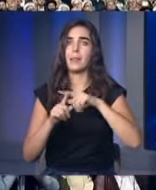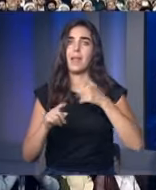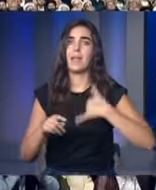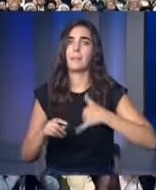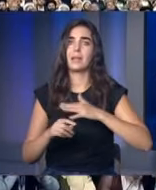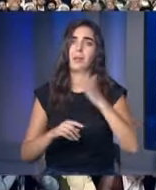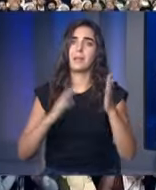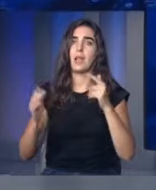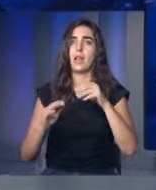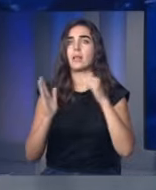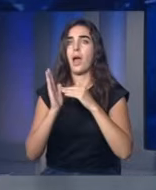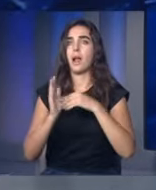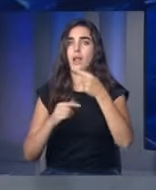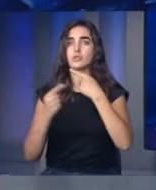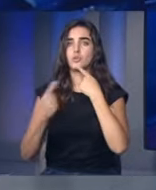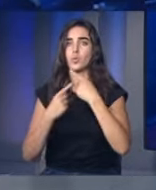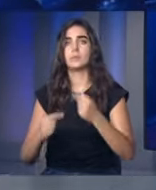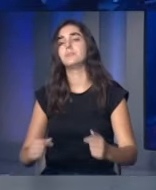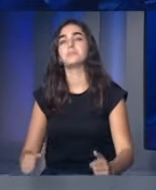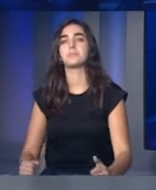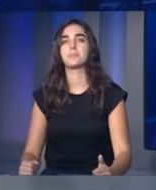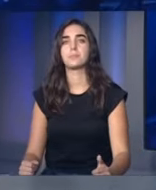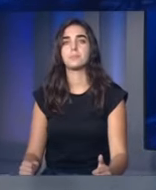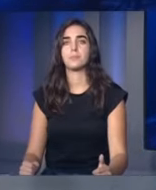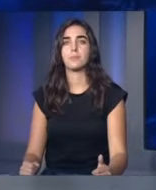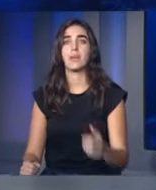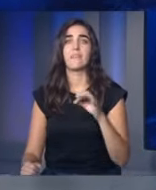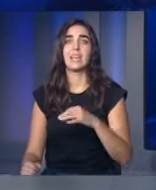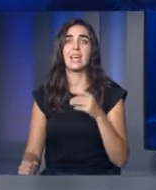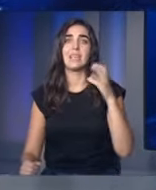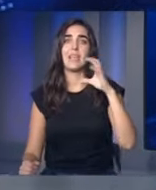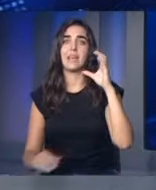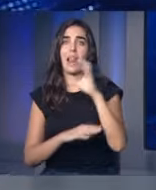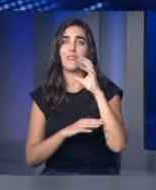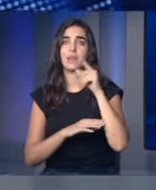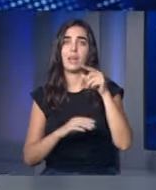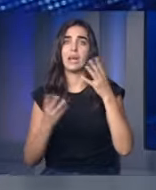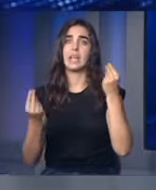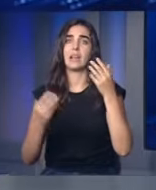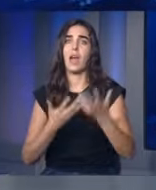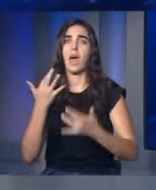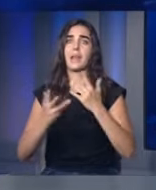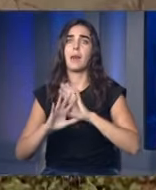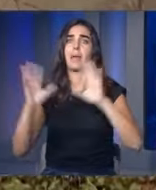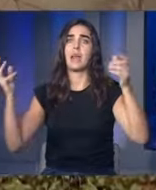الشورى يوم الثلاثاء. في كاليفورنيا افتعال حريق يلتهم آلاف الهكتارات من